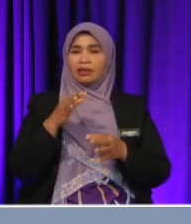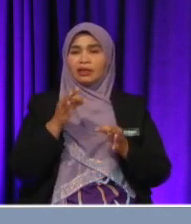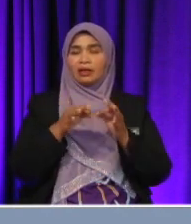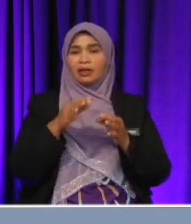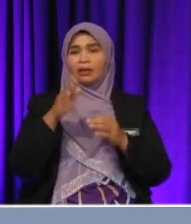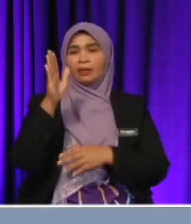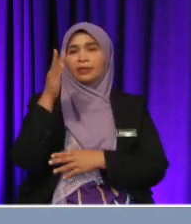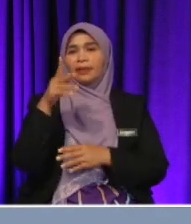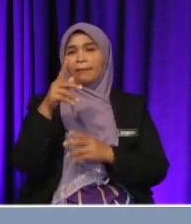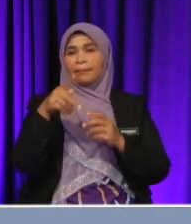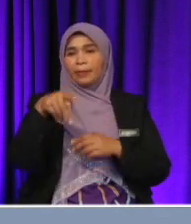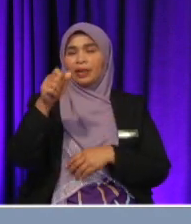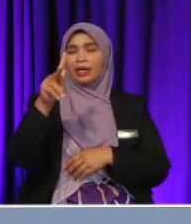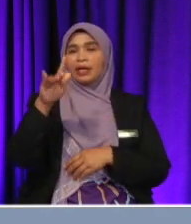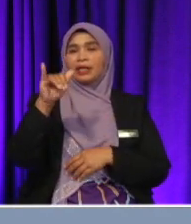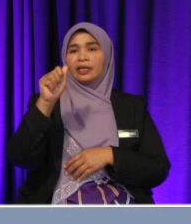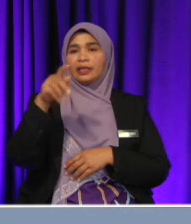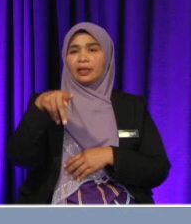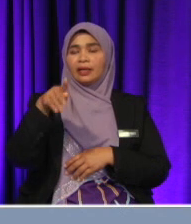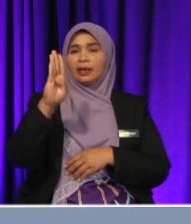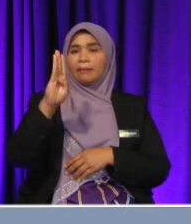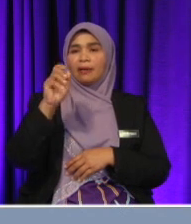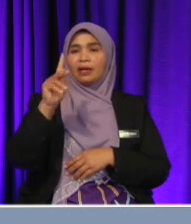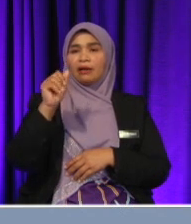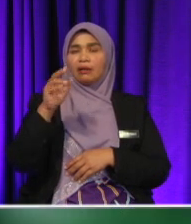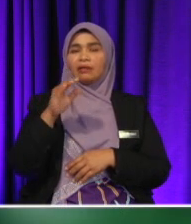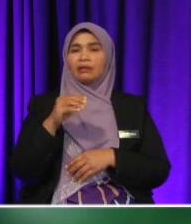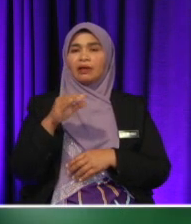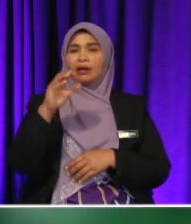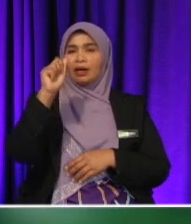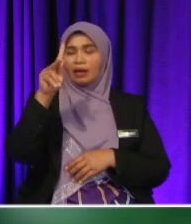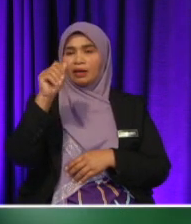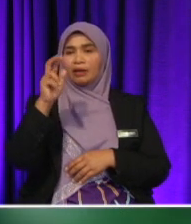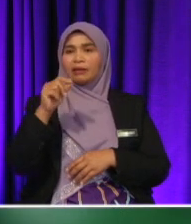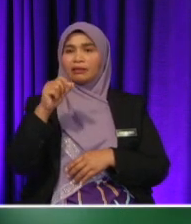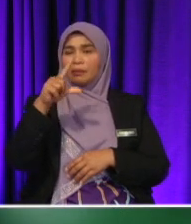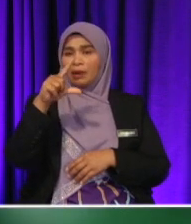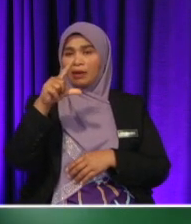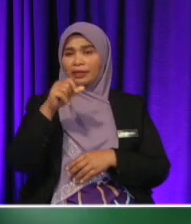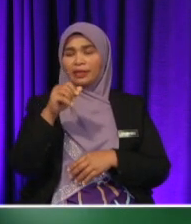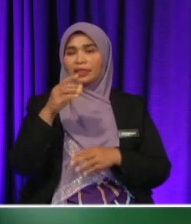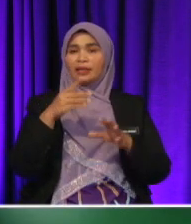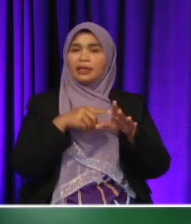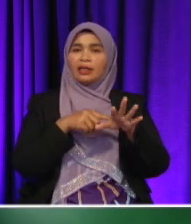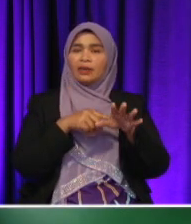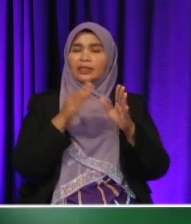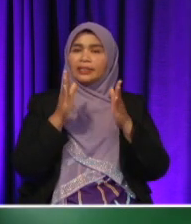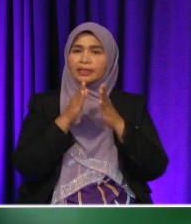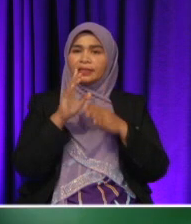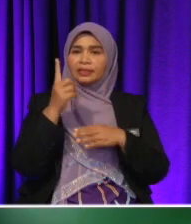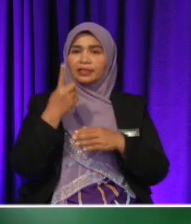dia ada angka yang tebal dia punya daun dia kecil-kecil oke